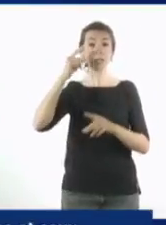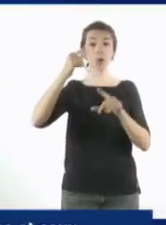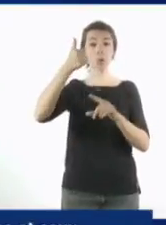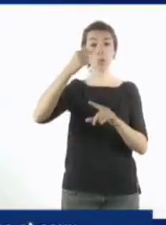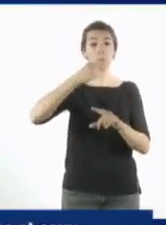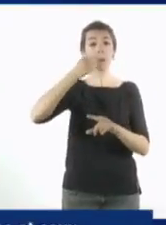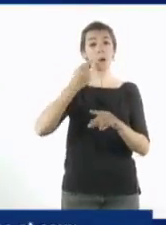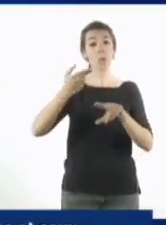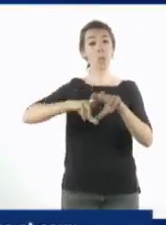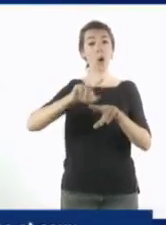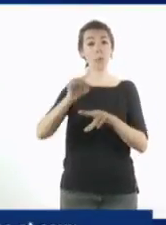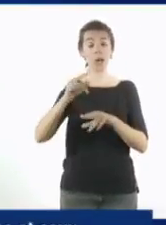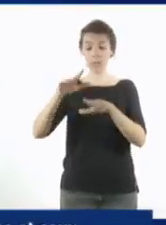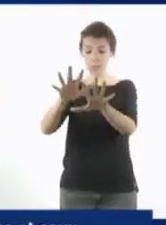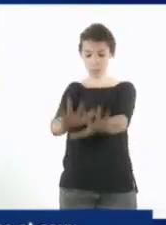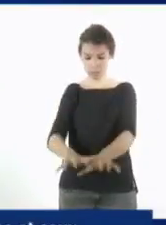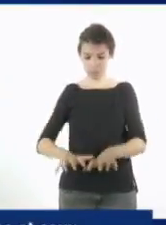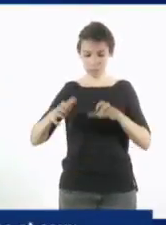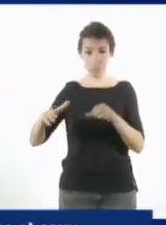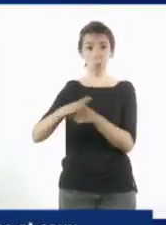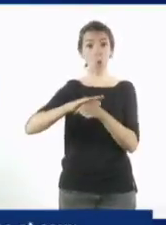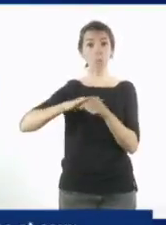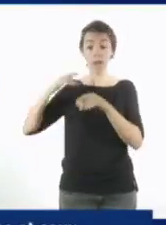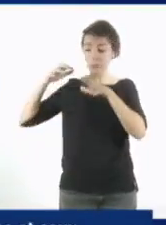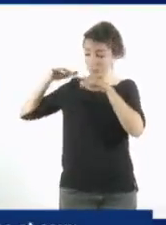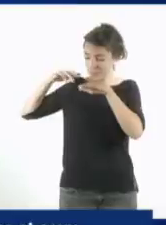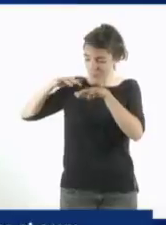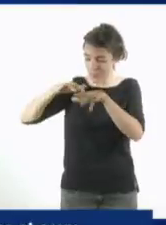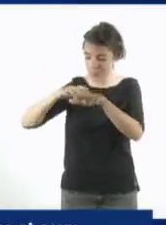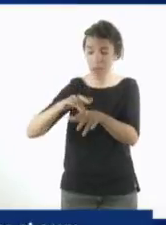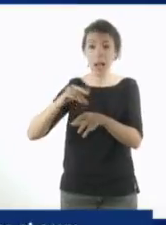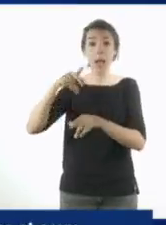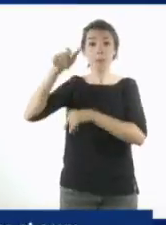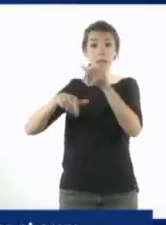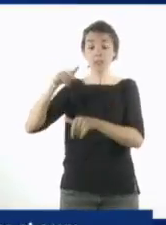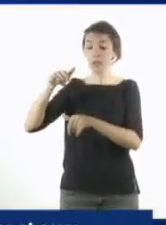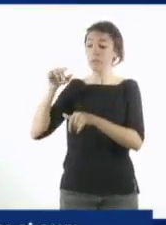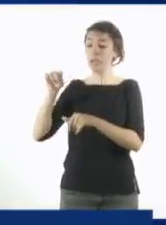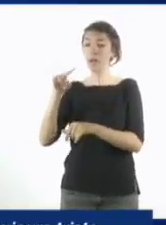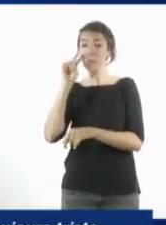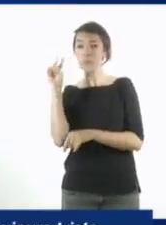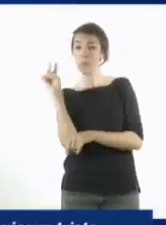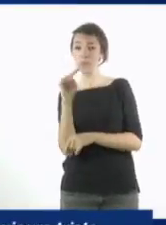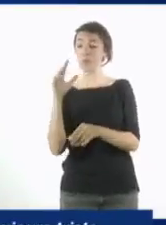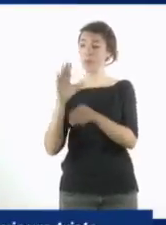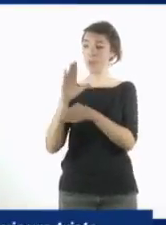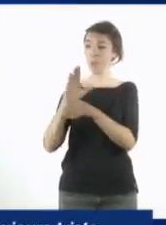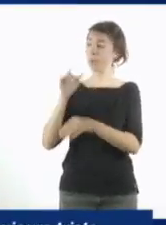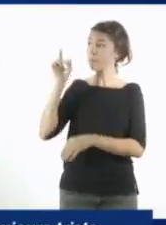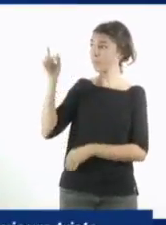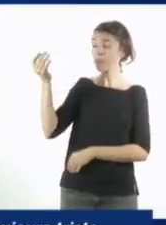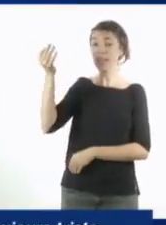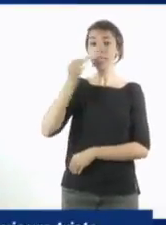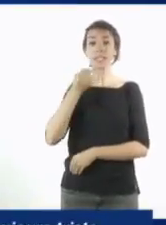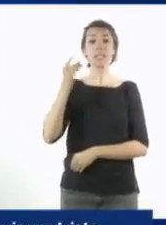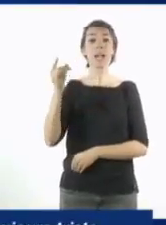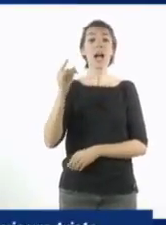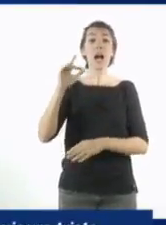La population était venue en masse et ceux qui avaient pu assister à la projection témoignent. Le grand chef, il est parti. Moi,